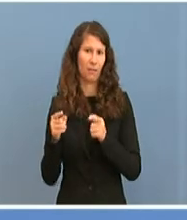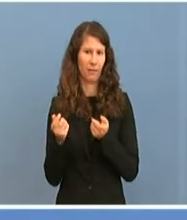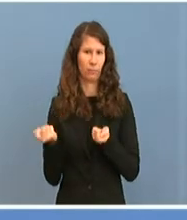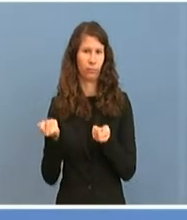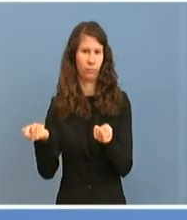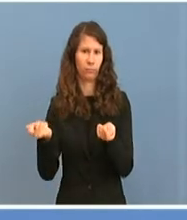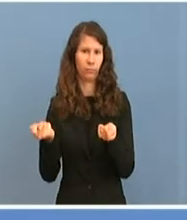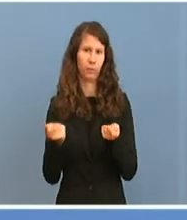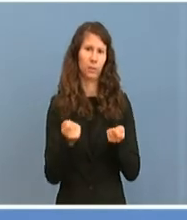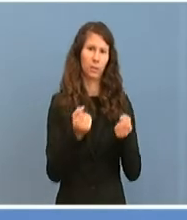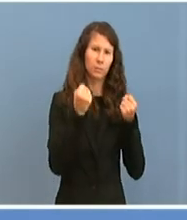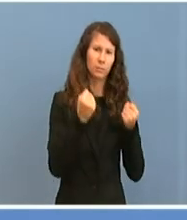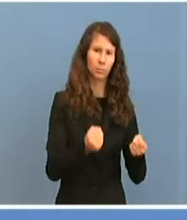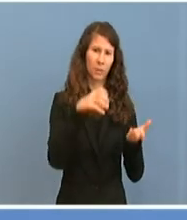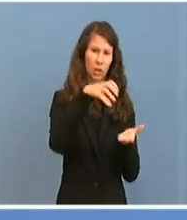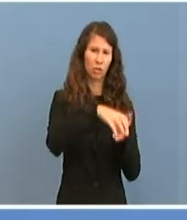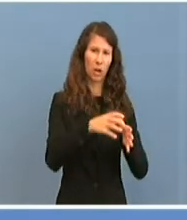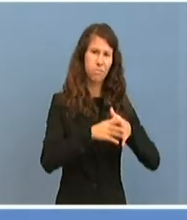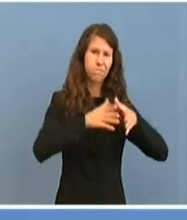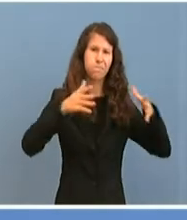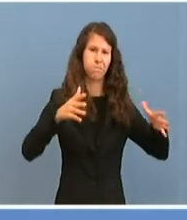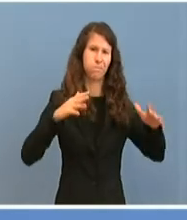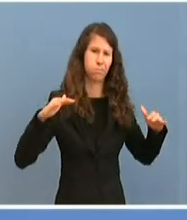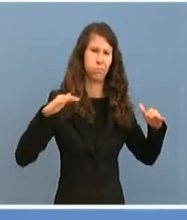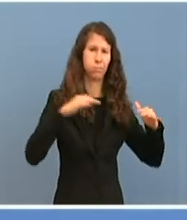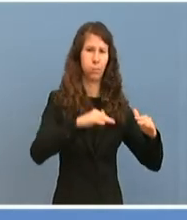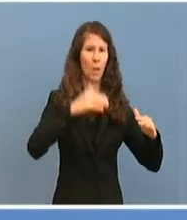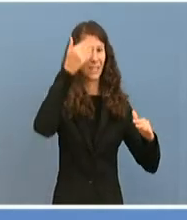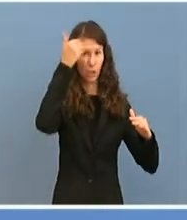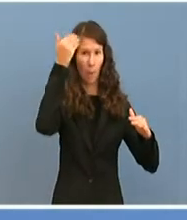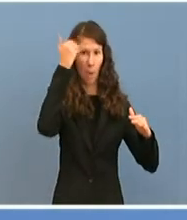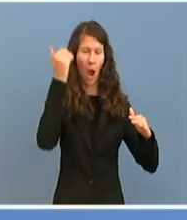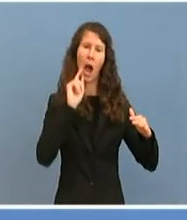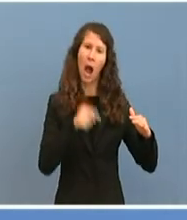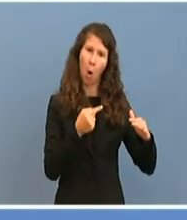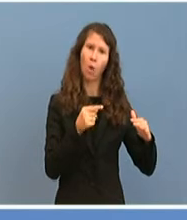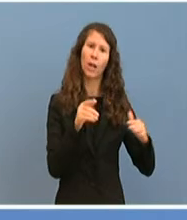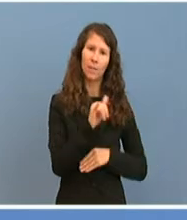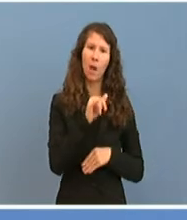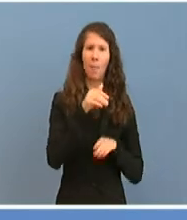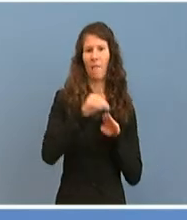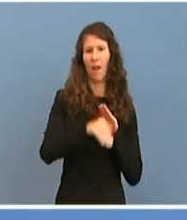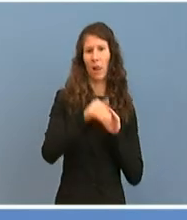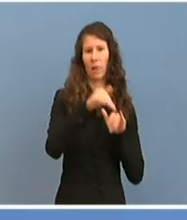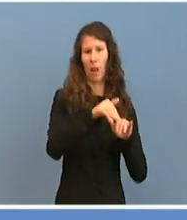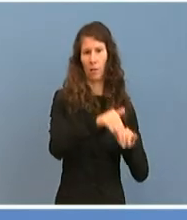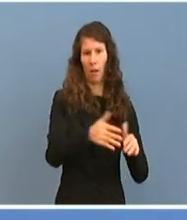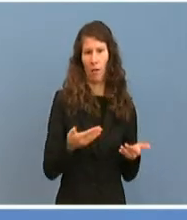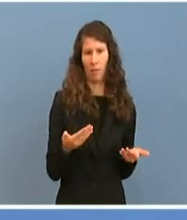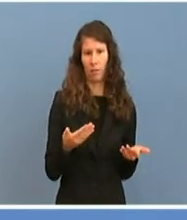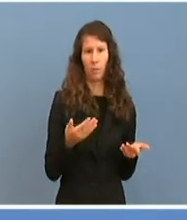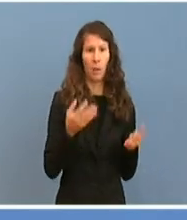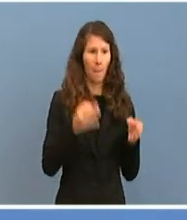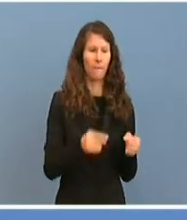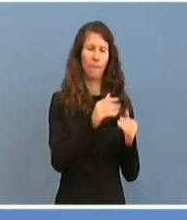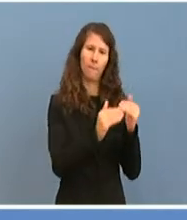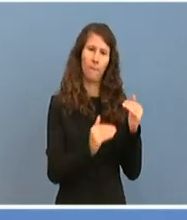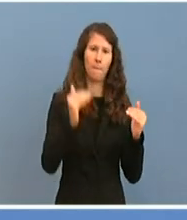in Ballungsgebieten, die auch im Sommer immerhin eine bestimmte Zahl von Fällen hatten und die jetzt sehr stark in die Höhe